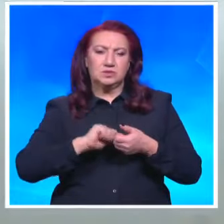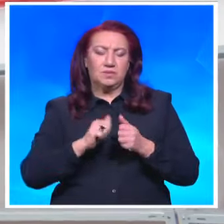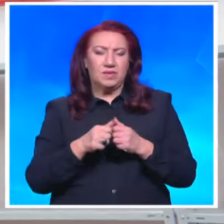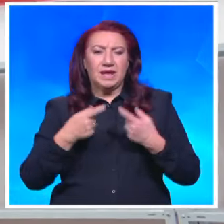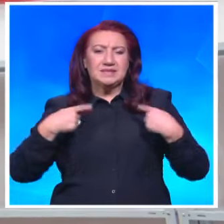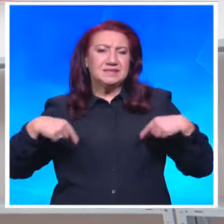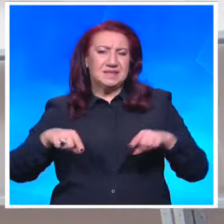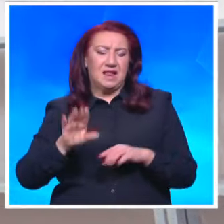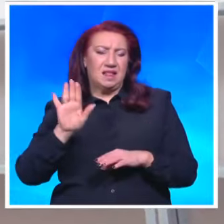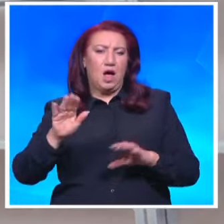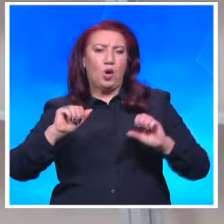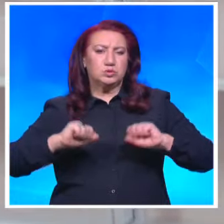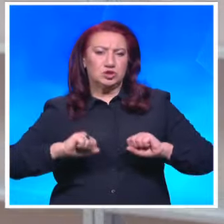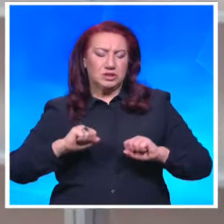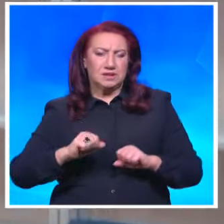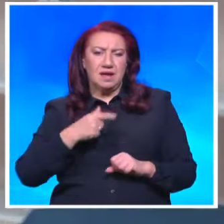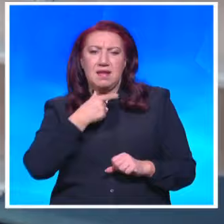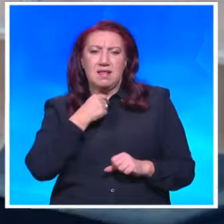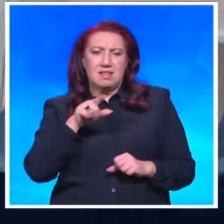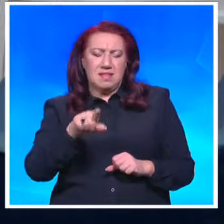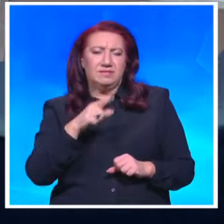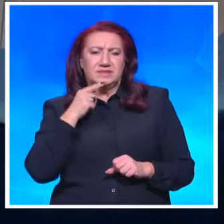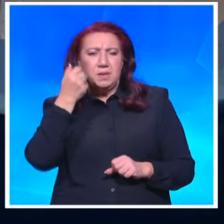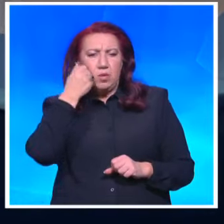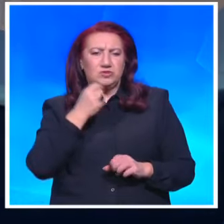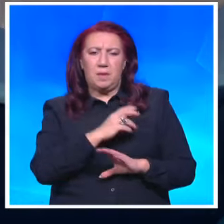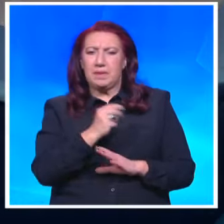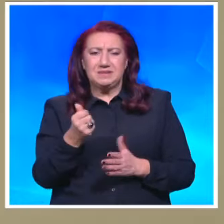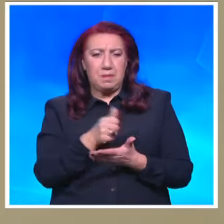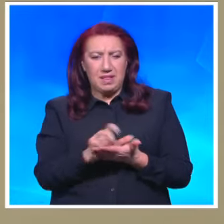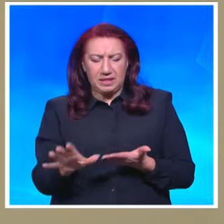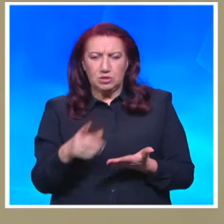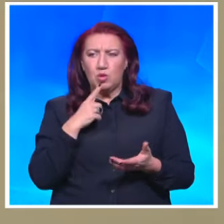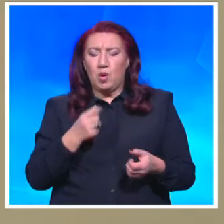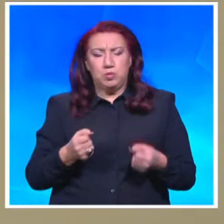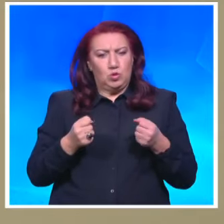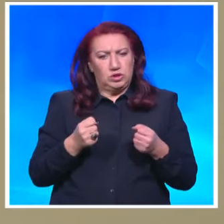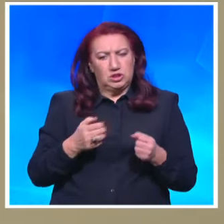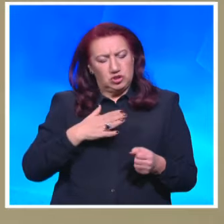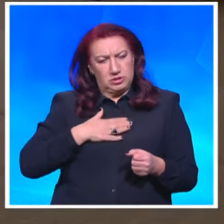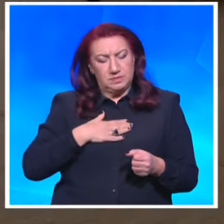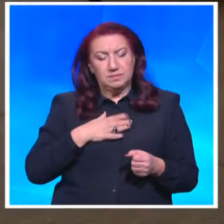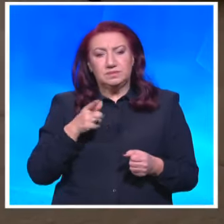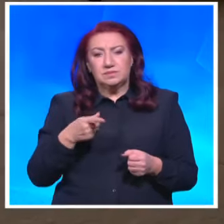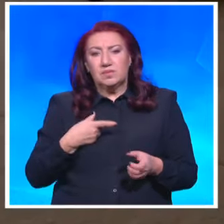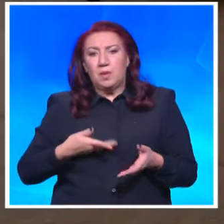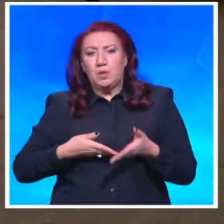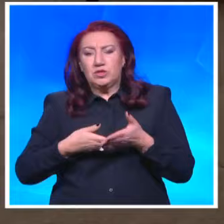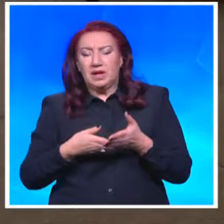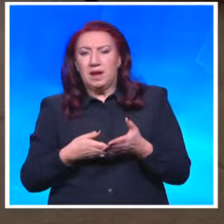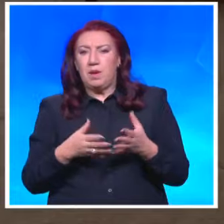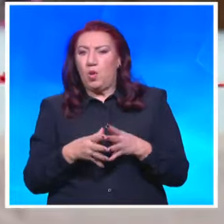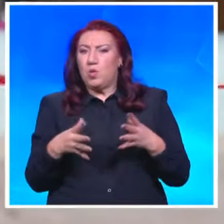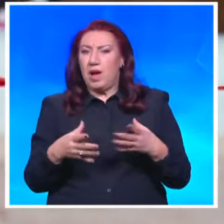с оговорката, че цялата поддръжка е тяхна отговорност. Ръководството на клуба се надява на подкрепа от едрия бизнес като инвестиция